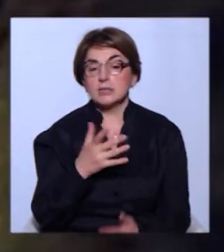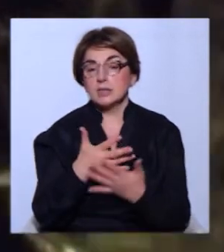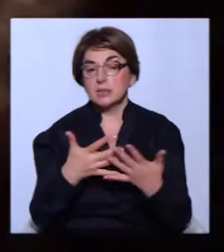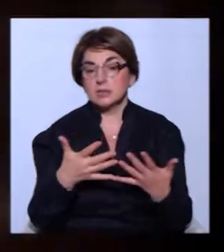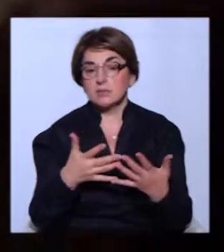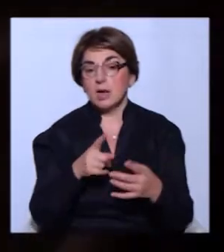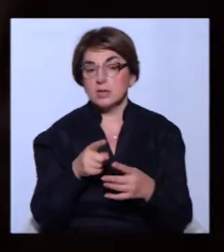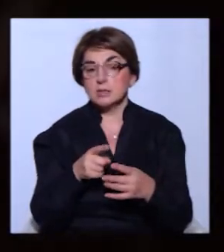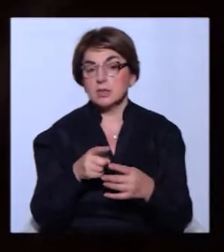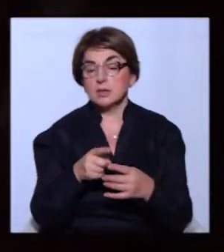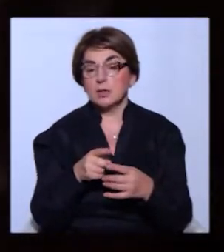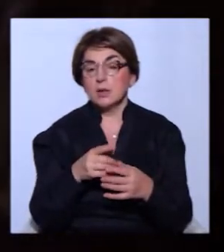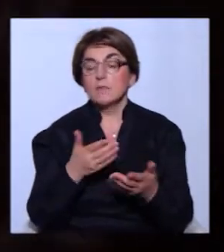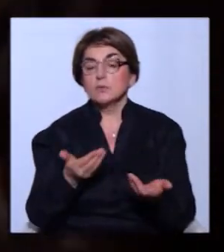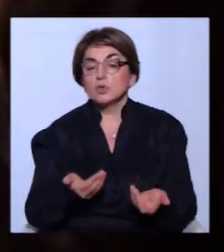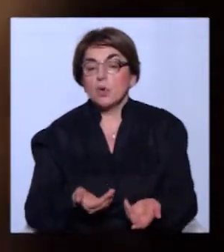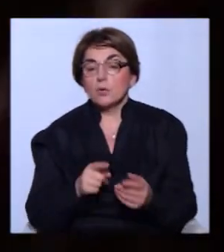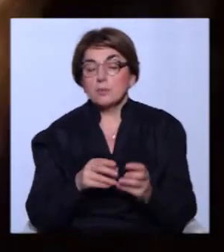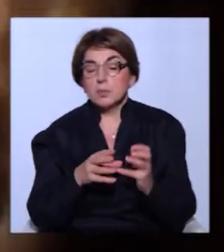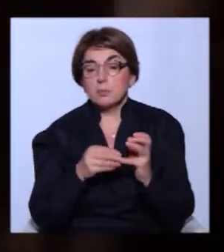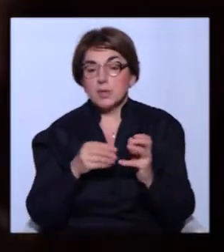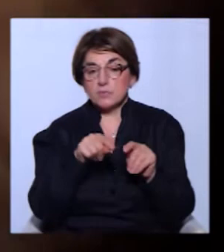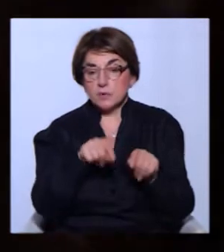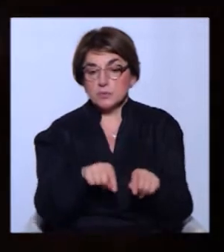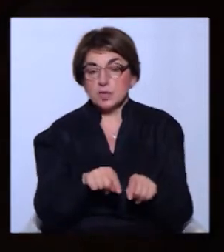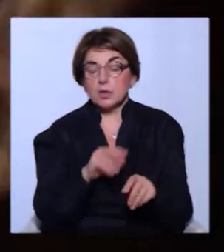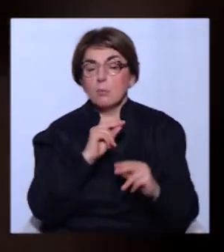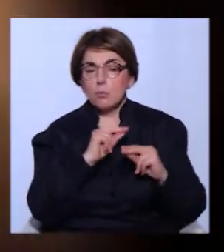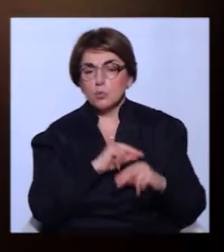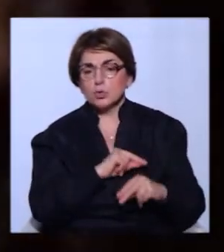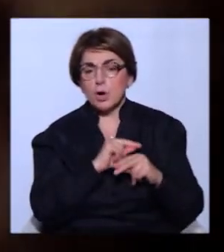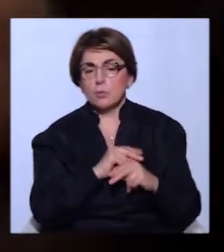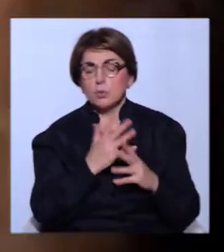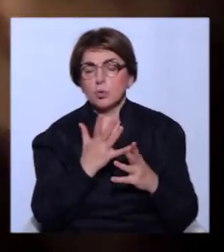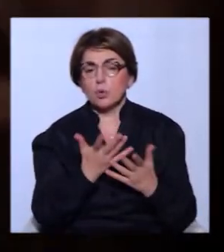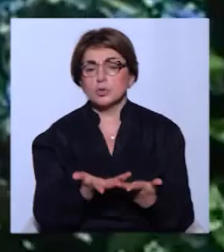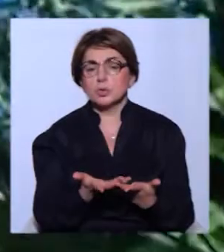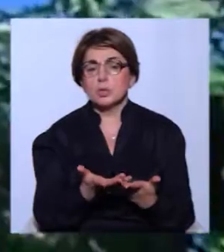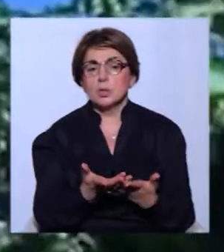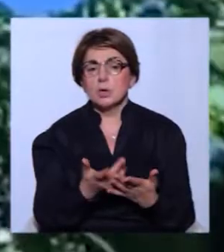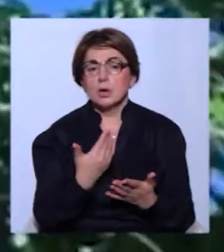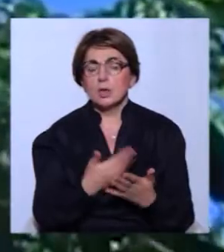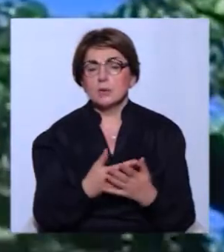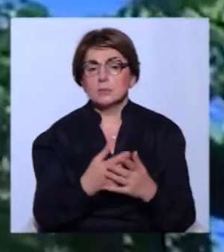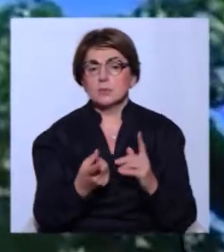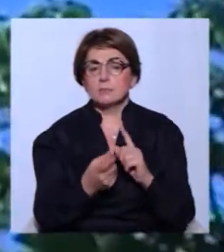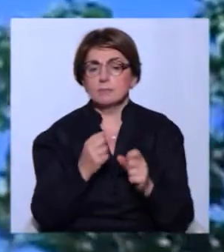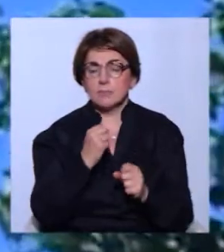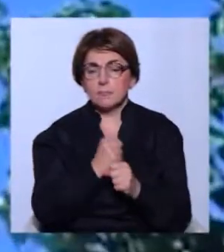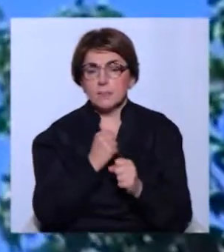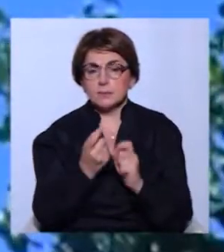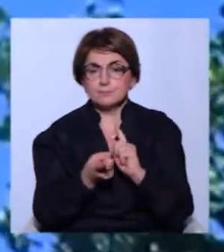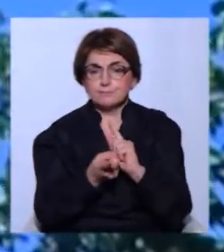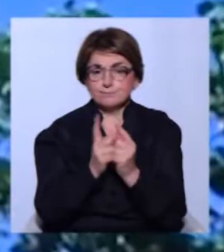სხვა. ესენი სახდებიან რა მის ფესვებზე, მუშაობენ როგორც იქცევა, როგორც